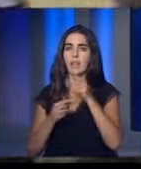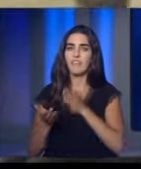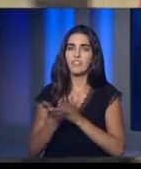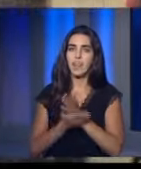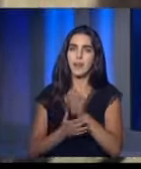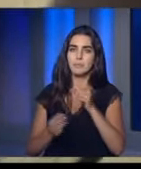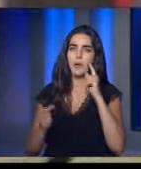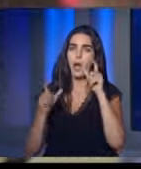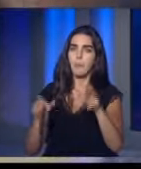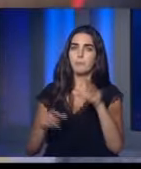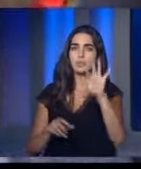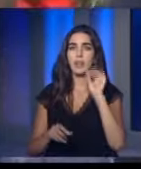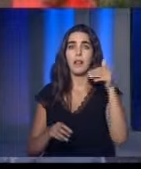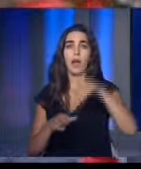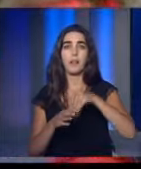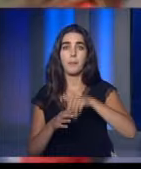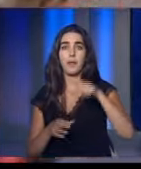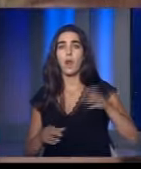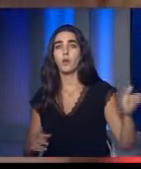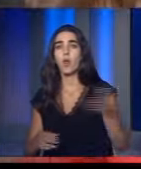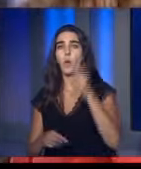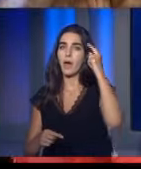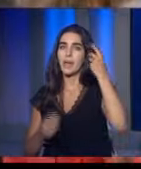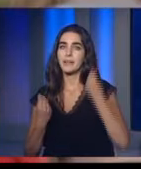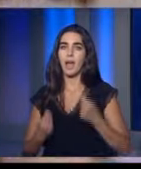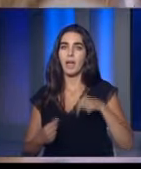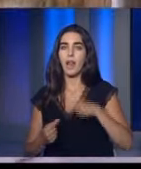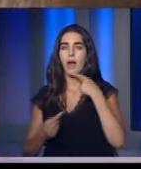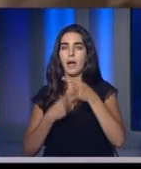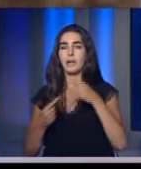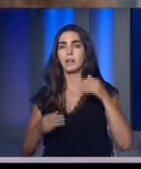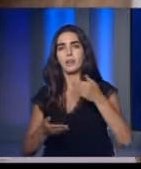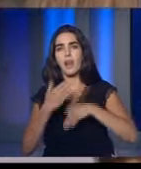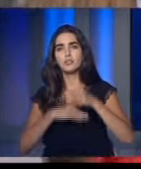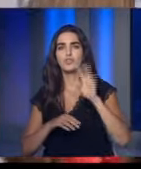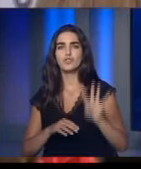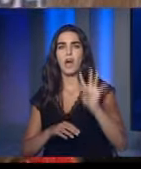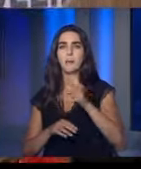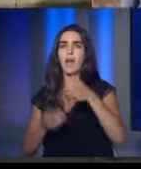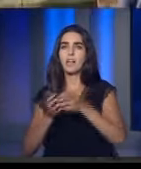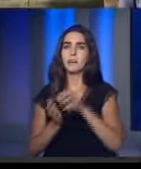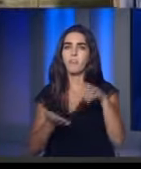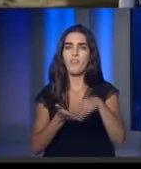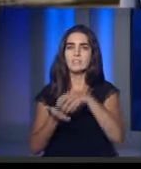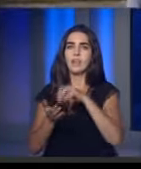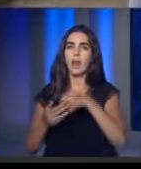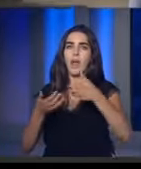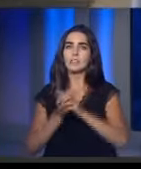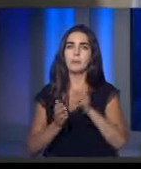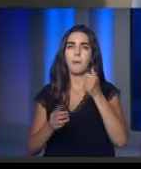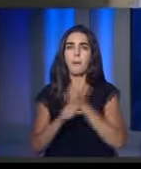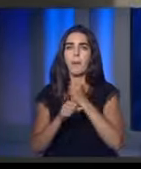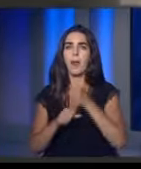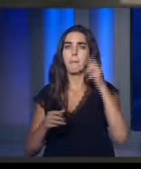لاختيار ممثلين عنهم في مجلس العموم الجديد في انتخابات تشير استطلاعات الرأي فيها إلى تراجع شعبية حزب